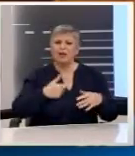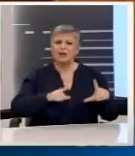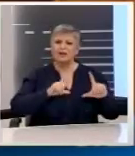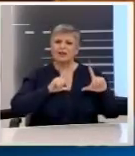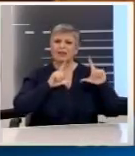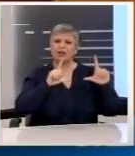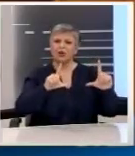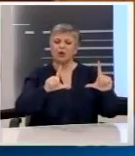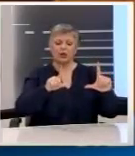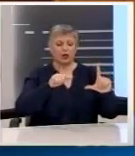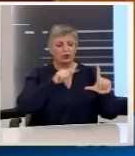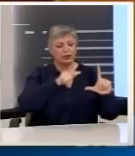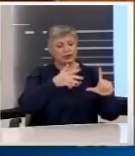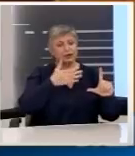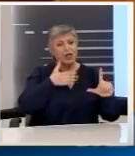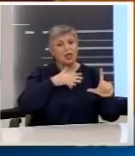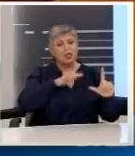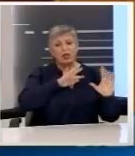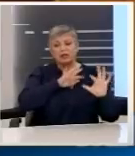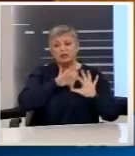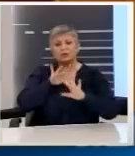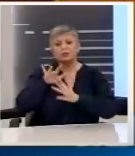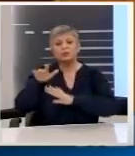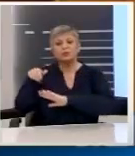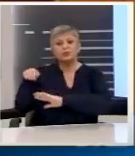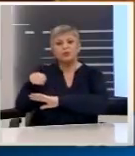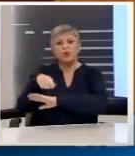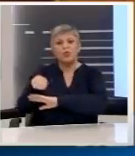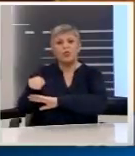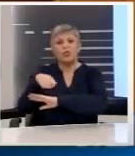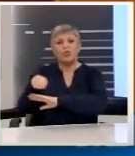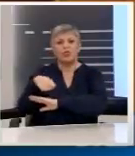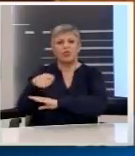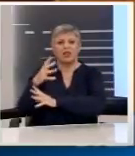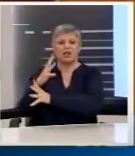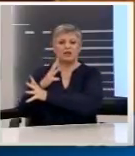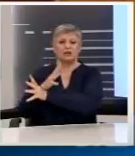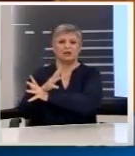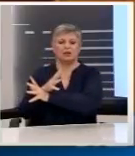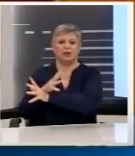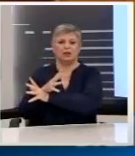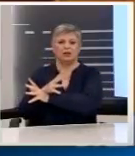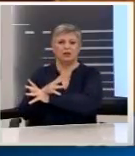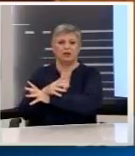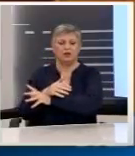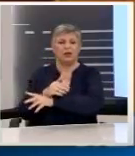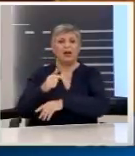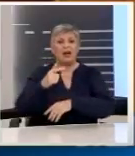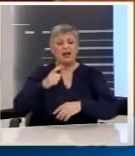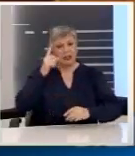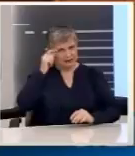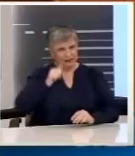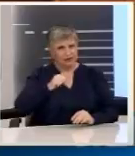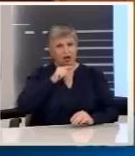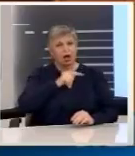και επηρεασμού της δικαστικής κρίσης. Και αυτά, ξέρετε, είναι επικίνδυνα πράγματα.